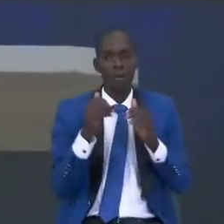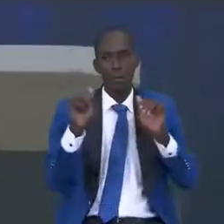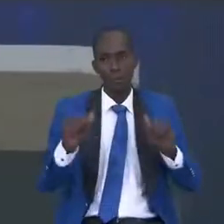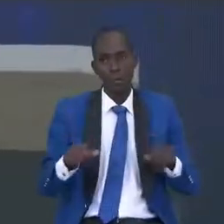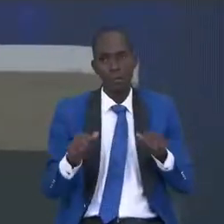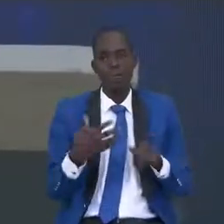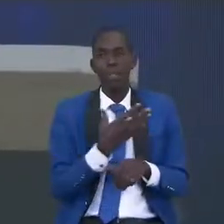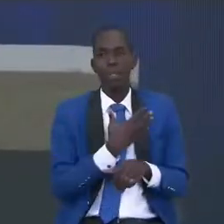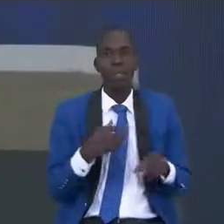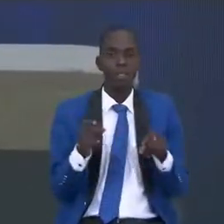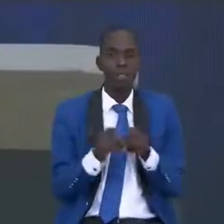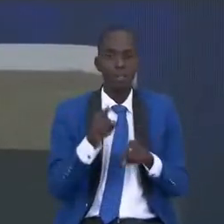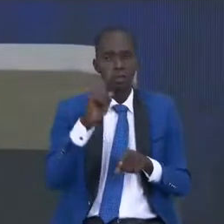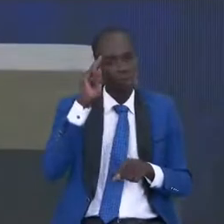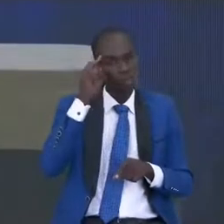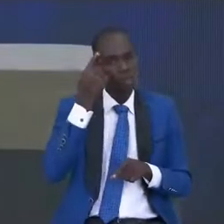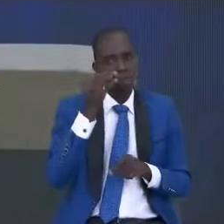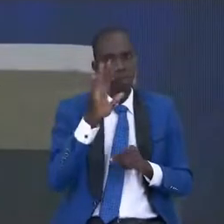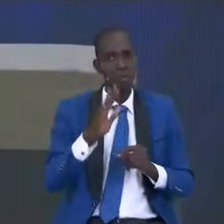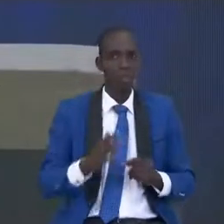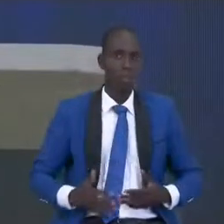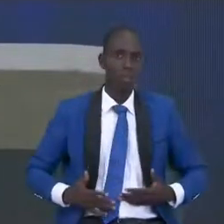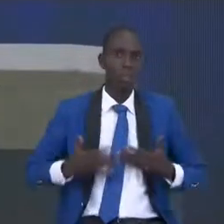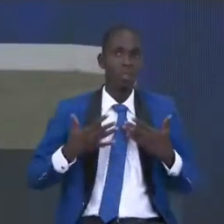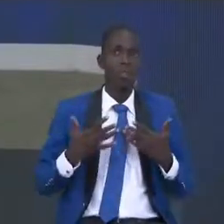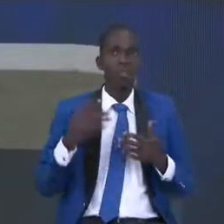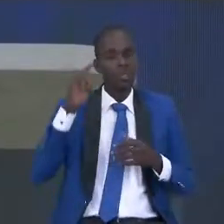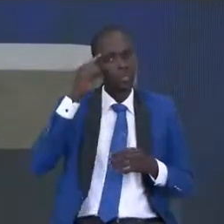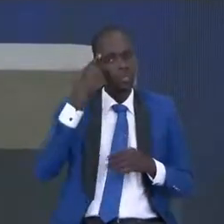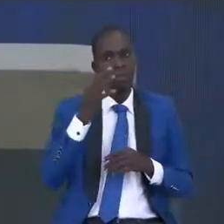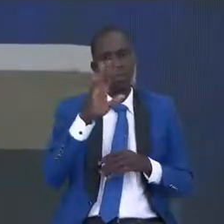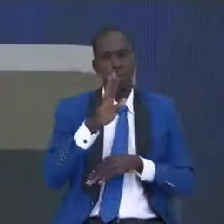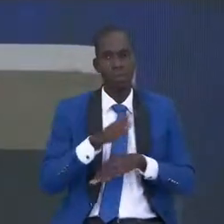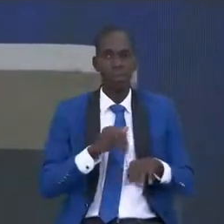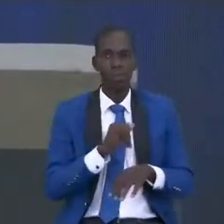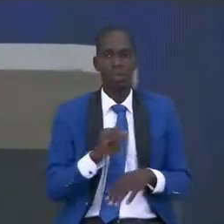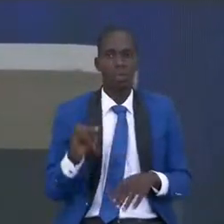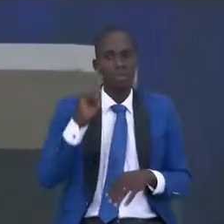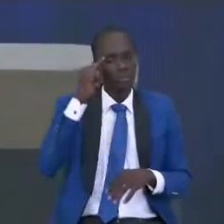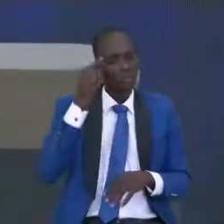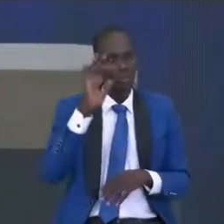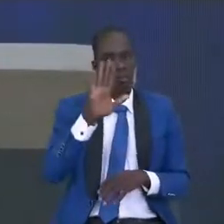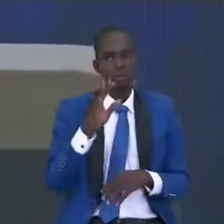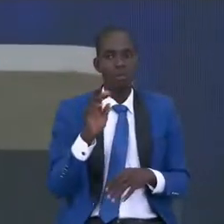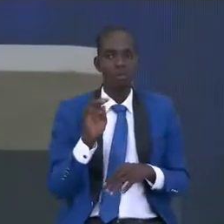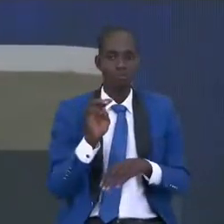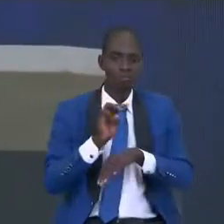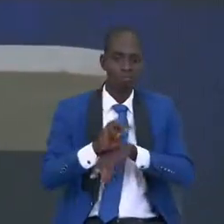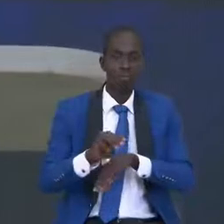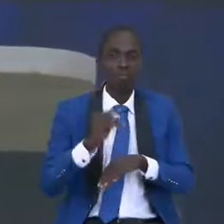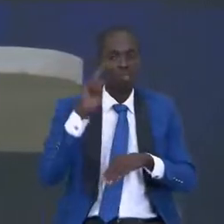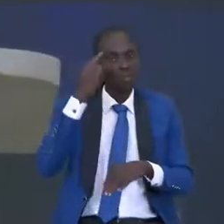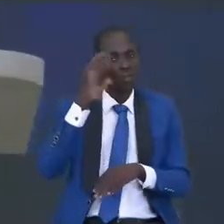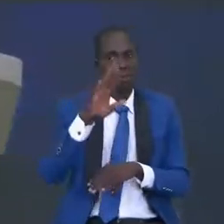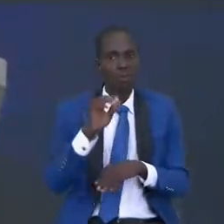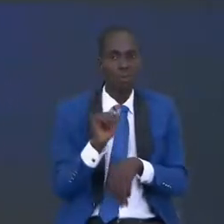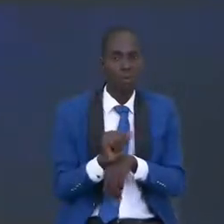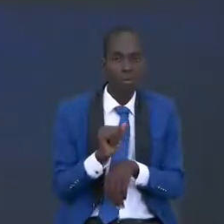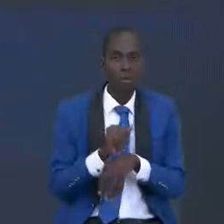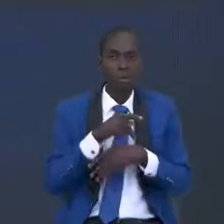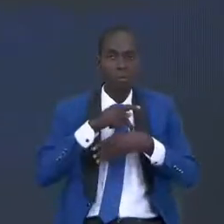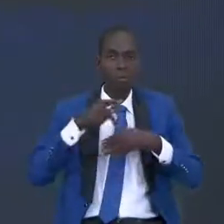vous pensez à votre vie et pensez à votre vocation, quand vous pensez à votre ministère, vous pensez à votre profession et vous